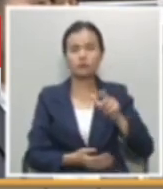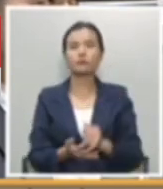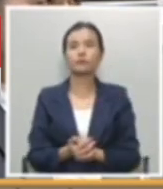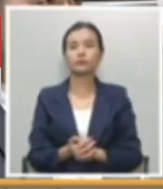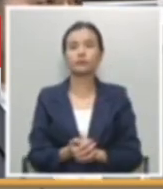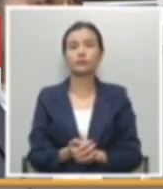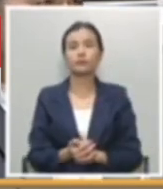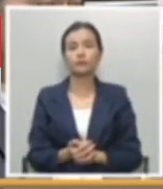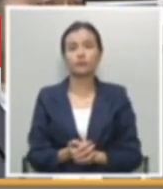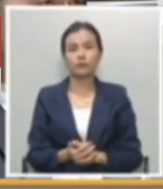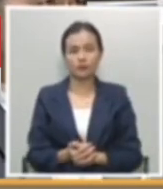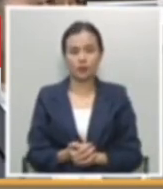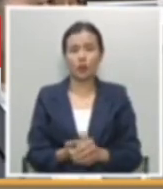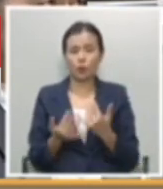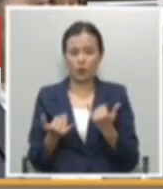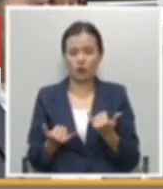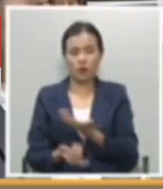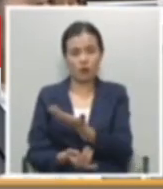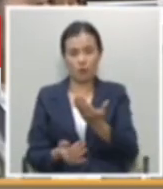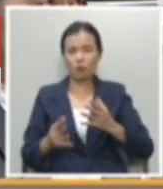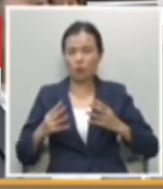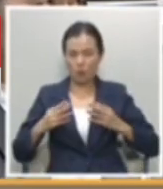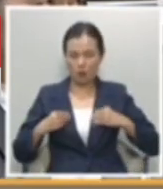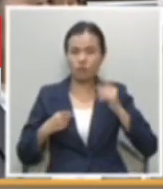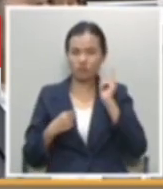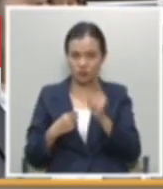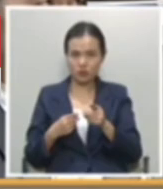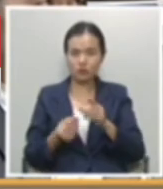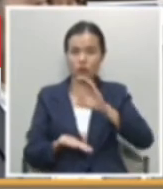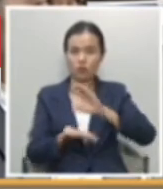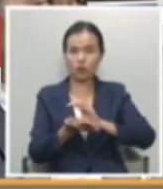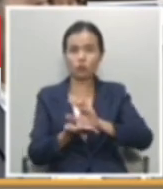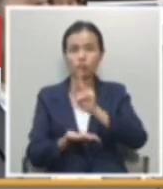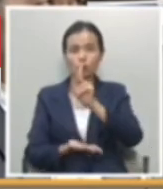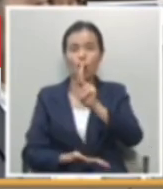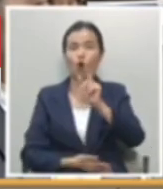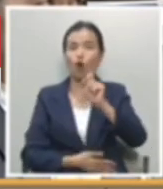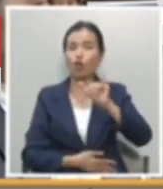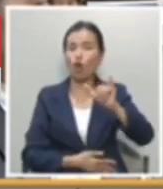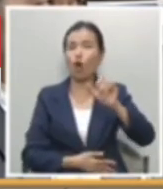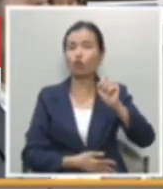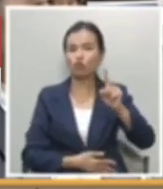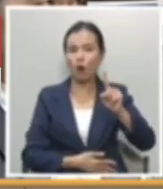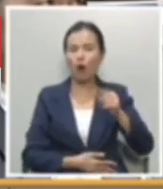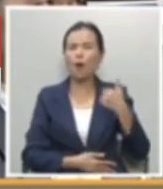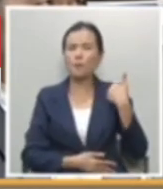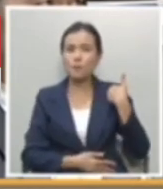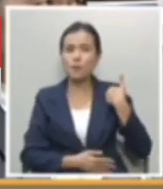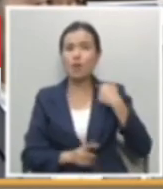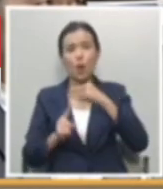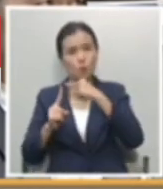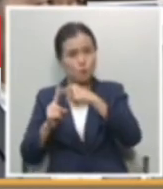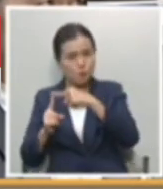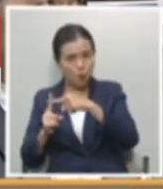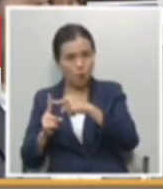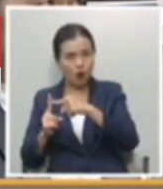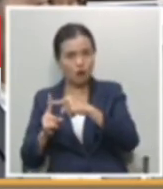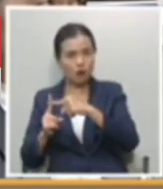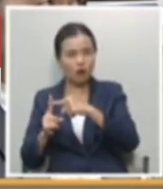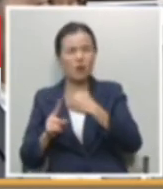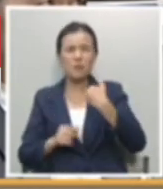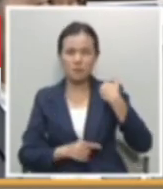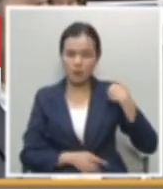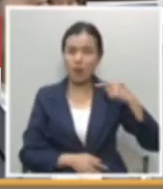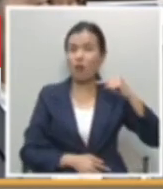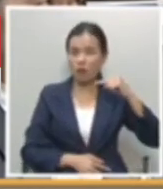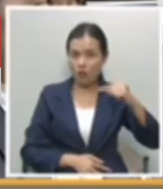วันนี้พวกเราต้องยอมรับความจริงว่ากองทุนกยศ.นั้นมีทั้งบวกในมุมบวกมีทั้งล